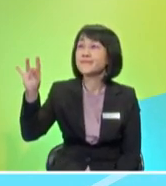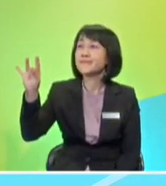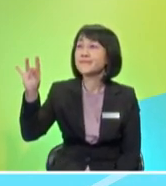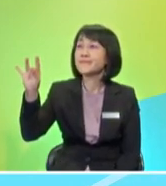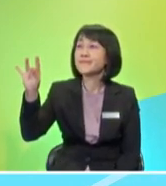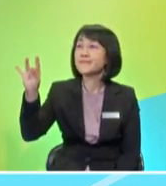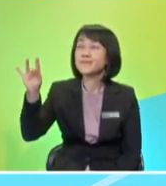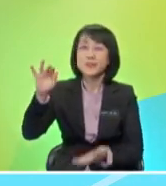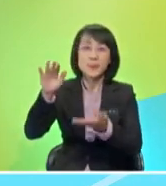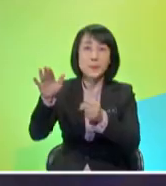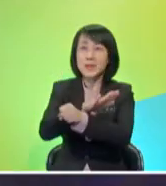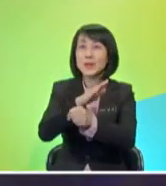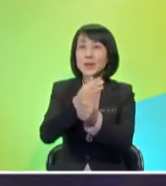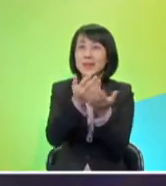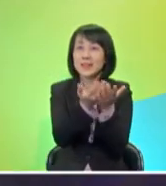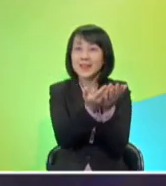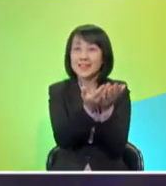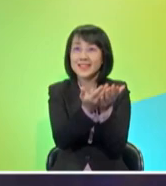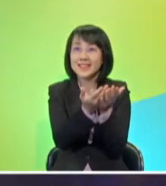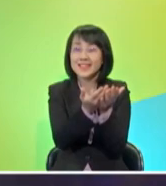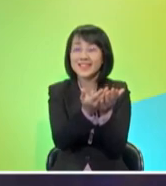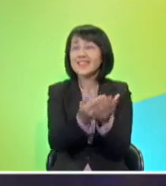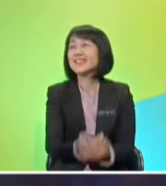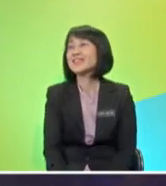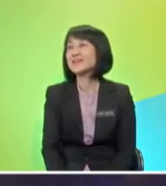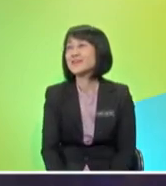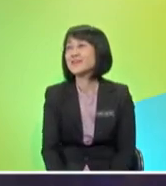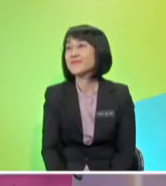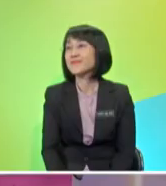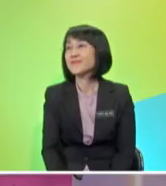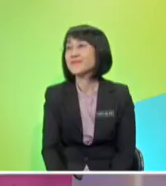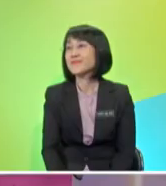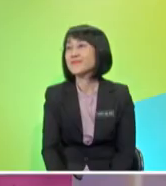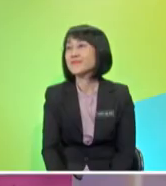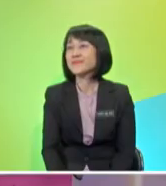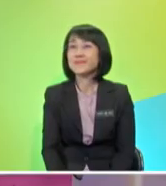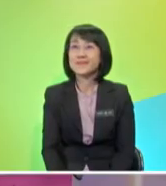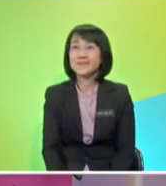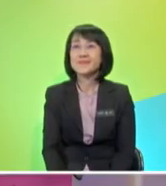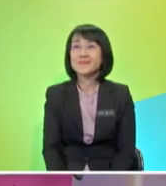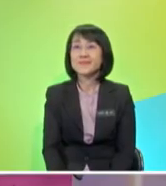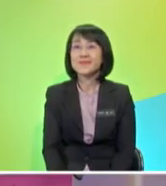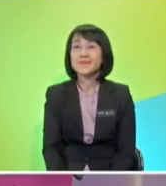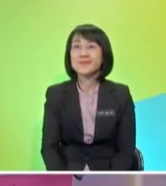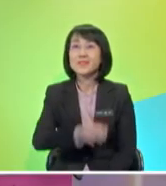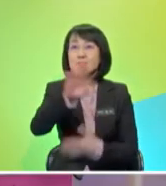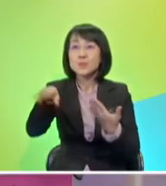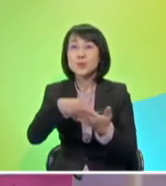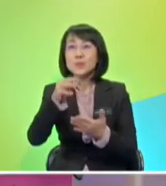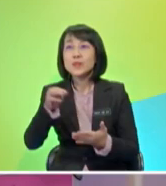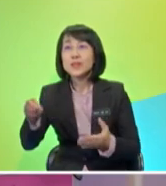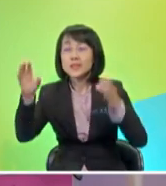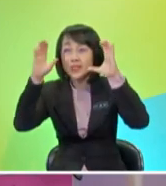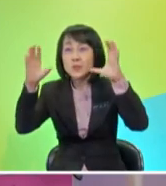Ha, dah penuh dah tangan cikgu, okey? Okey, nampaknya keempat-empat murid cikgu pun dah pegang Lego. Tapi